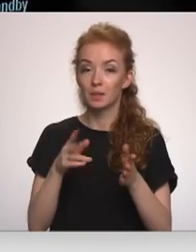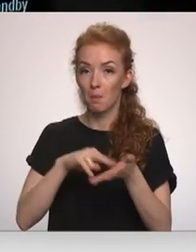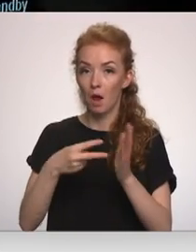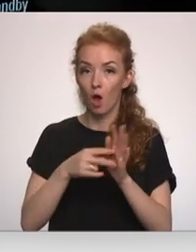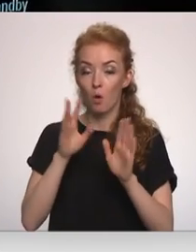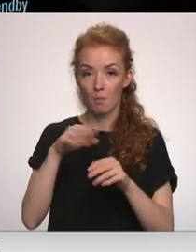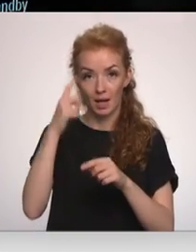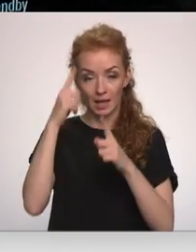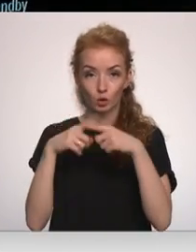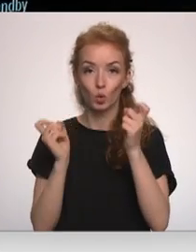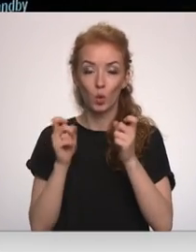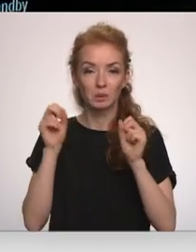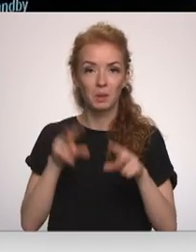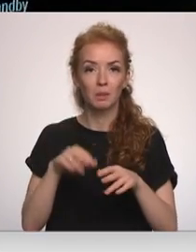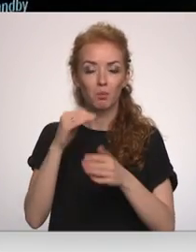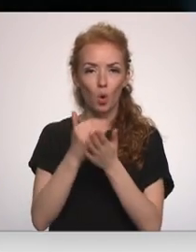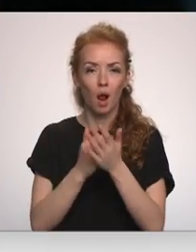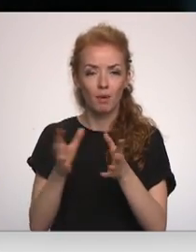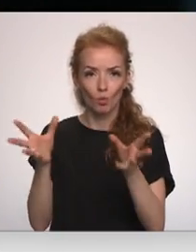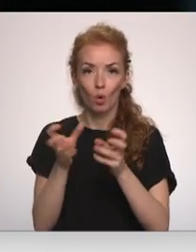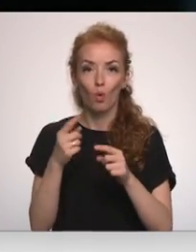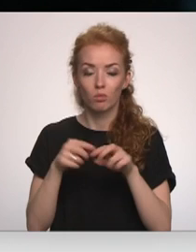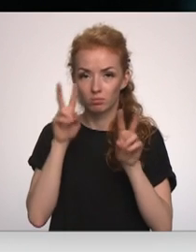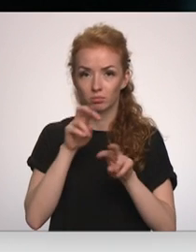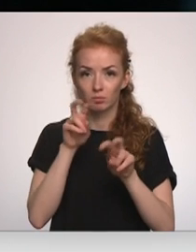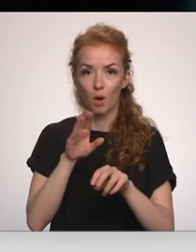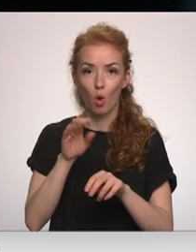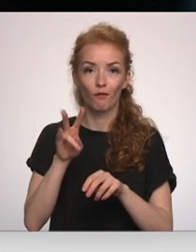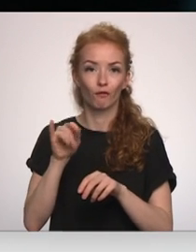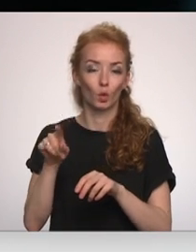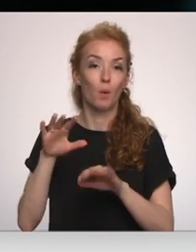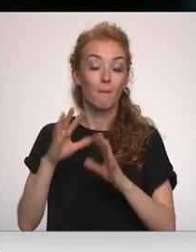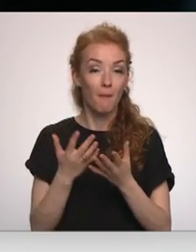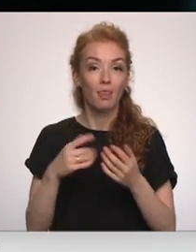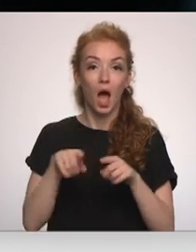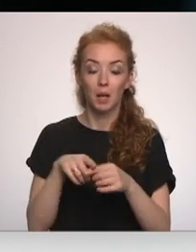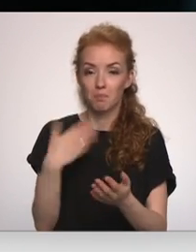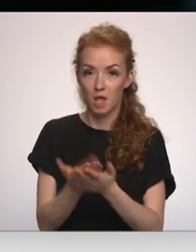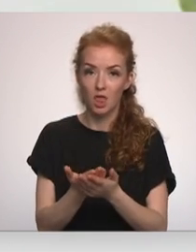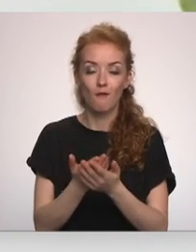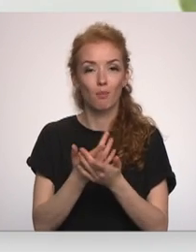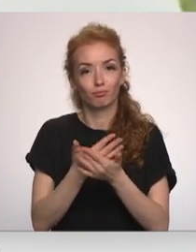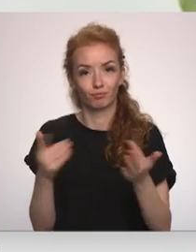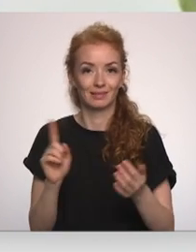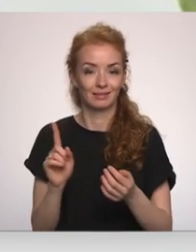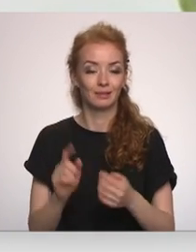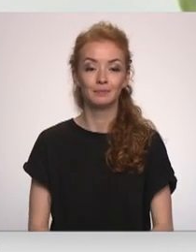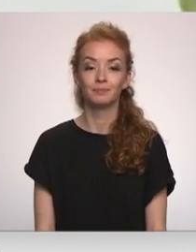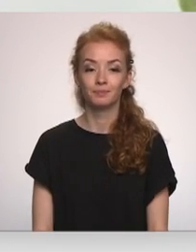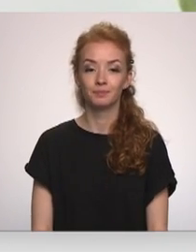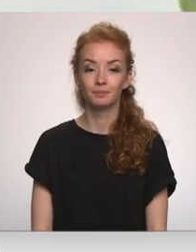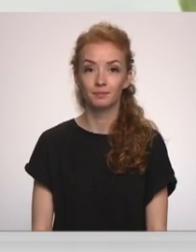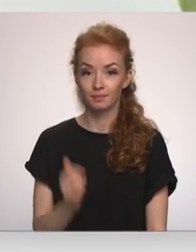par insultu atpazīšanas sistēmu, kā arī testēs programmatūru Boneview, bet vēl notiek tirgus piedāvājuma izpēte. Sākumā arī tagad